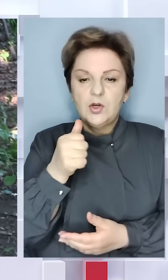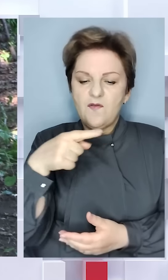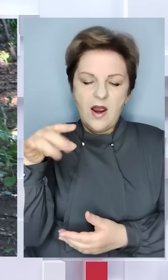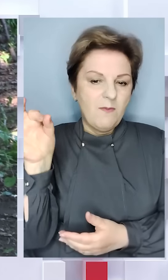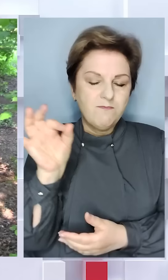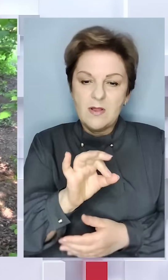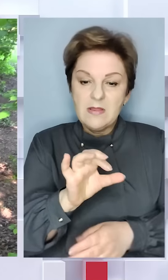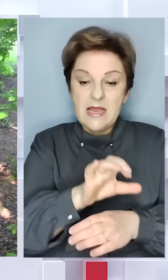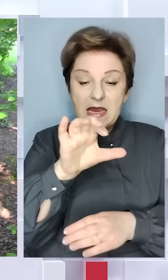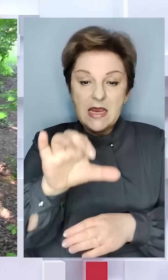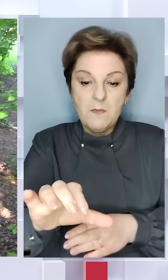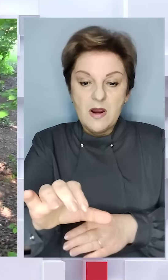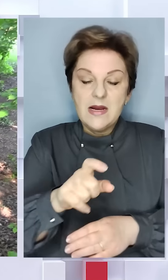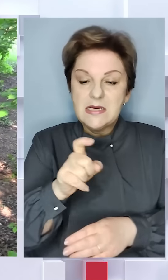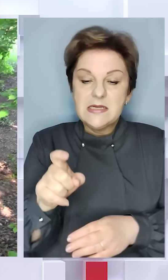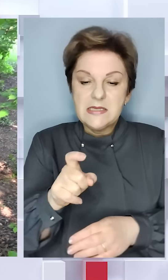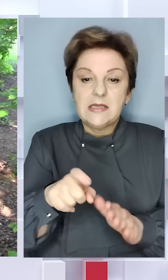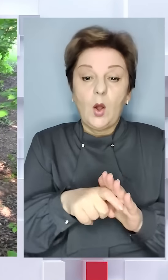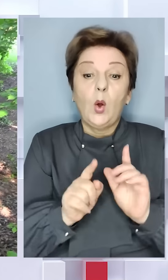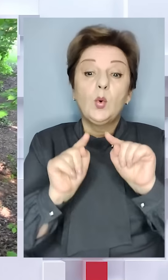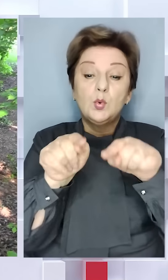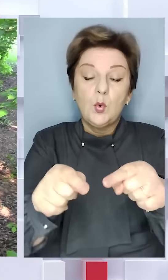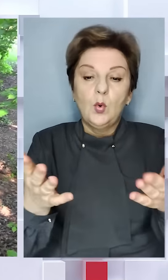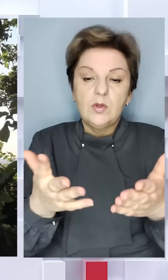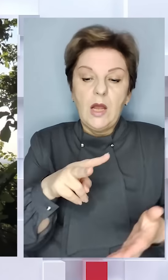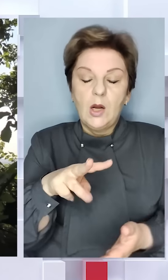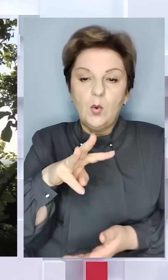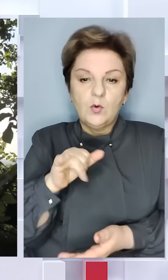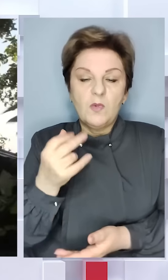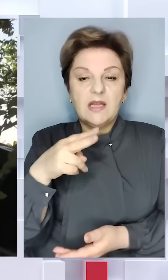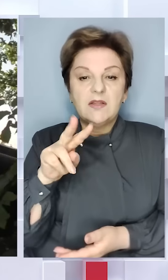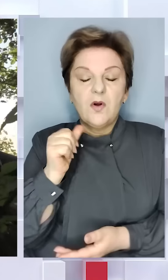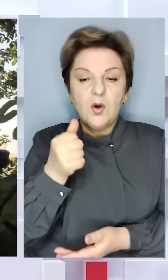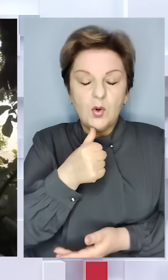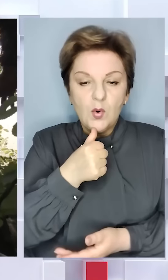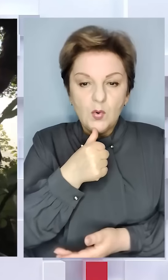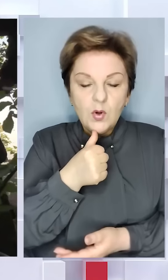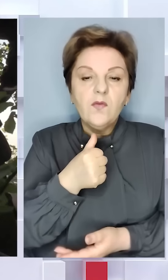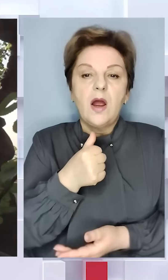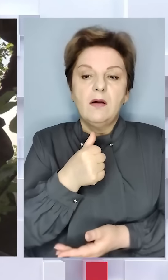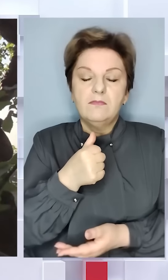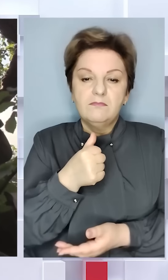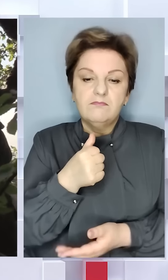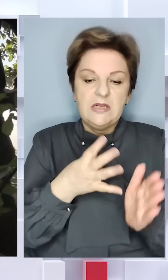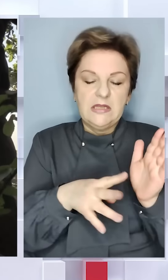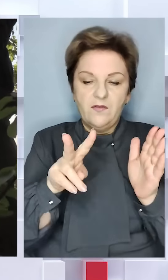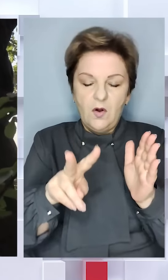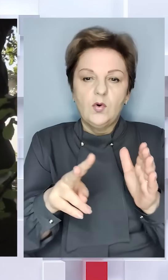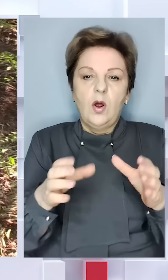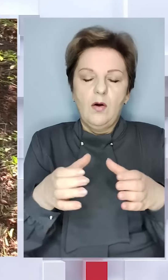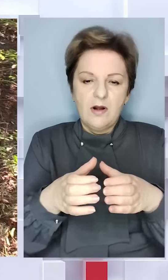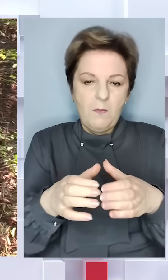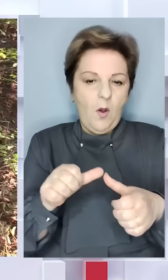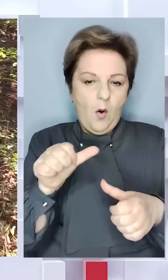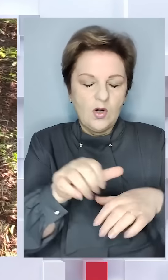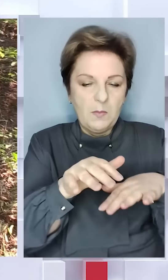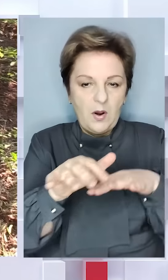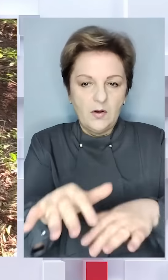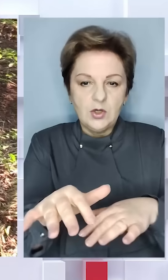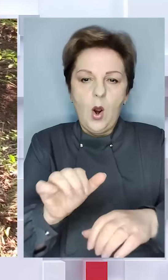блискавично перекинули з пекельної Донеччини туди, де у лютому 22-го року 92-га, нині вже окрема штурмова